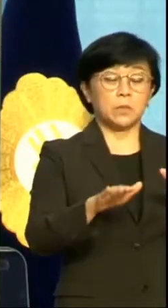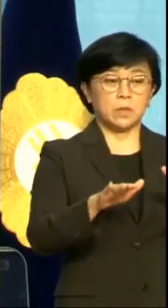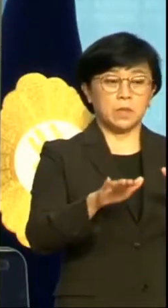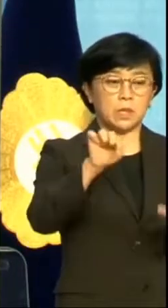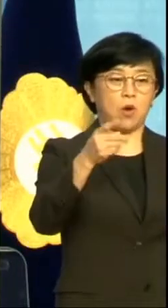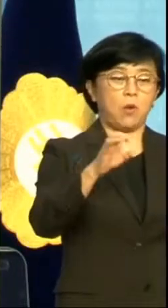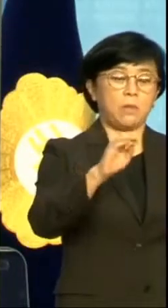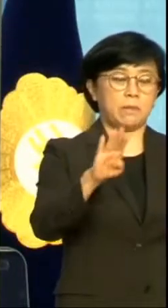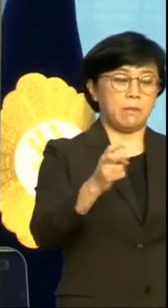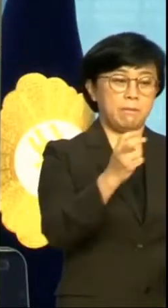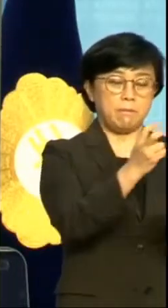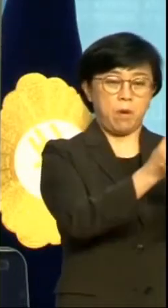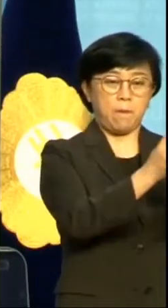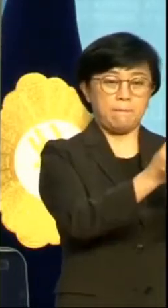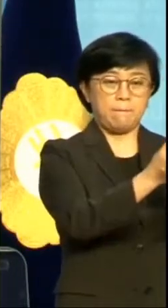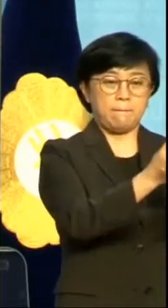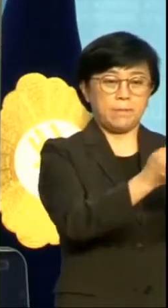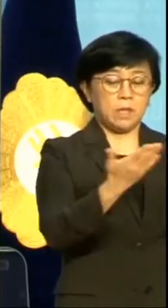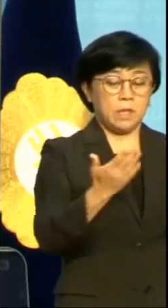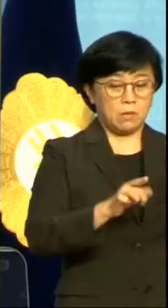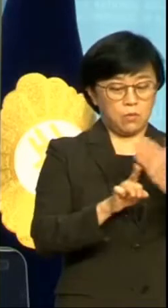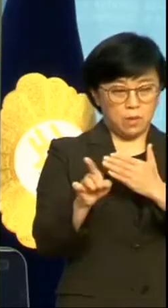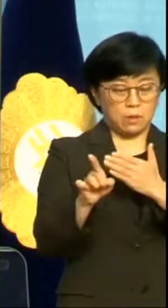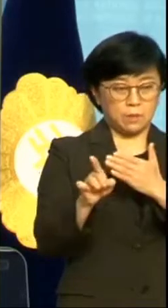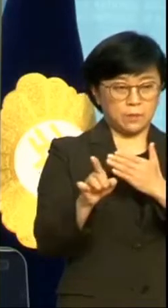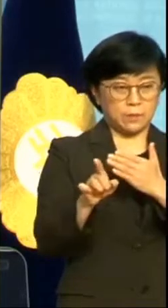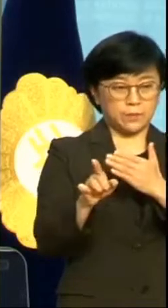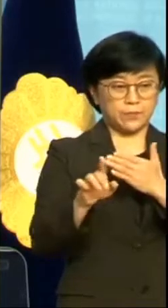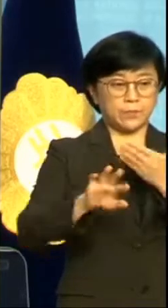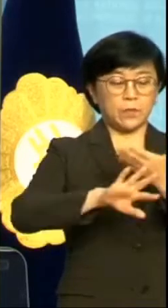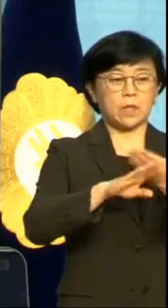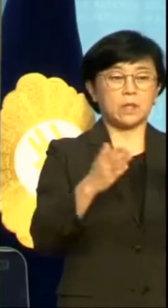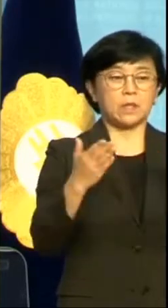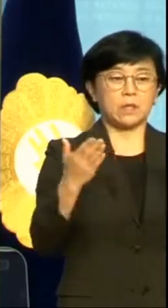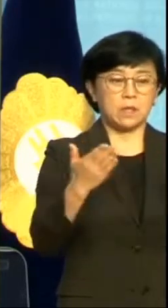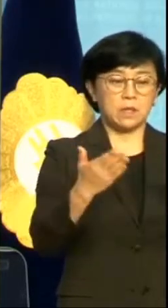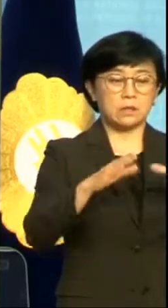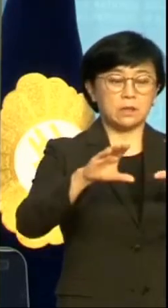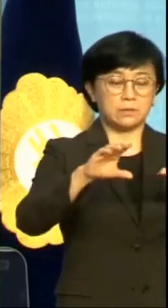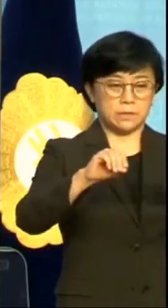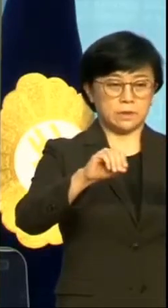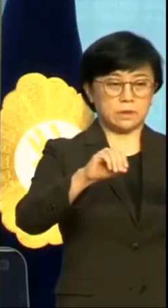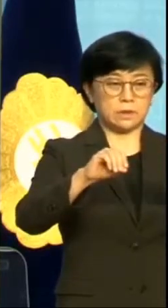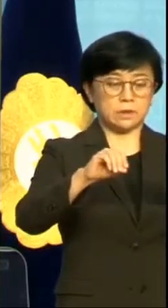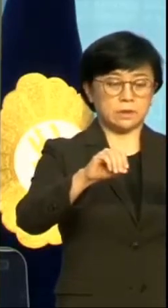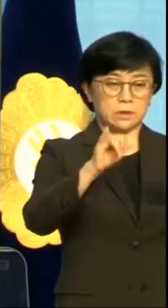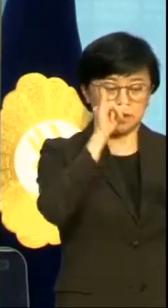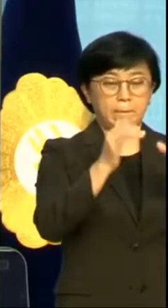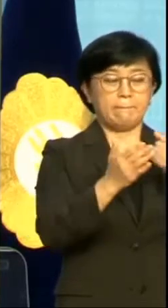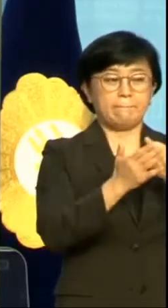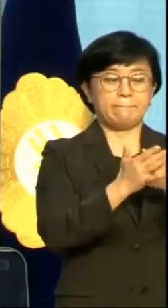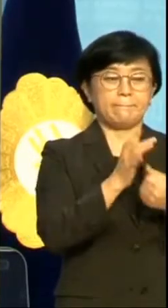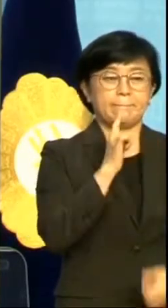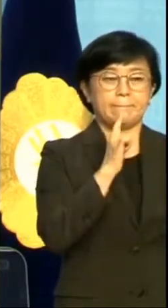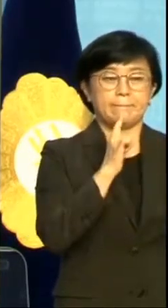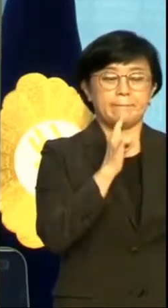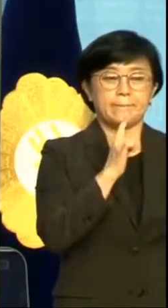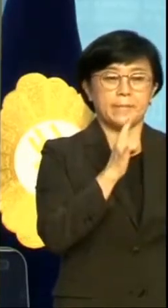병변이 경부 경비 업무 이외의 다른 업무 수행을 금지하고 있기 때문입니다